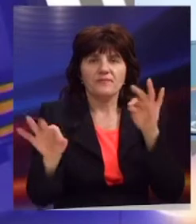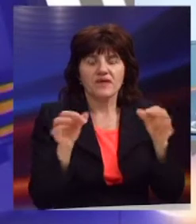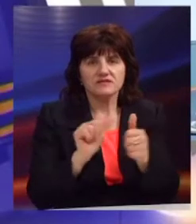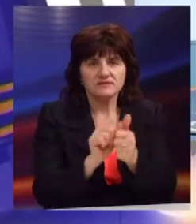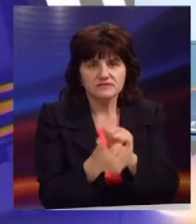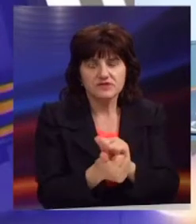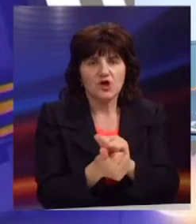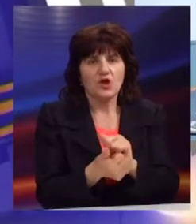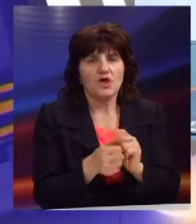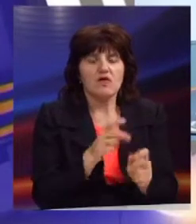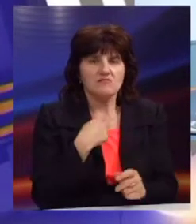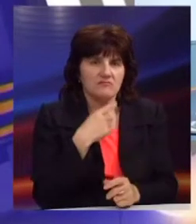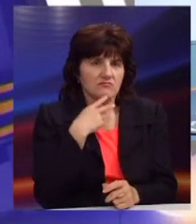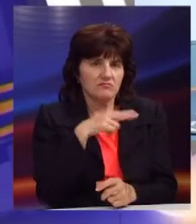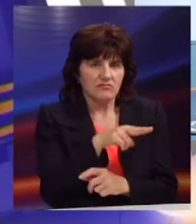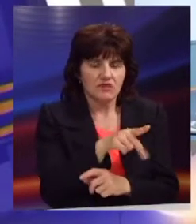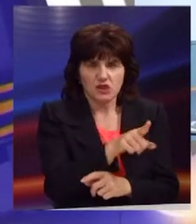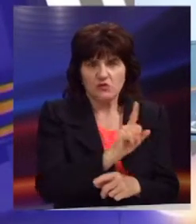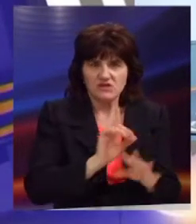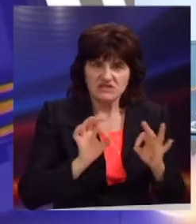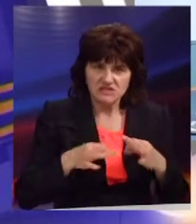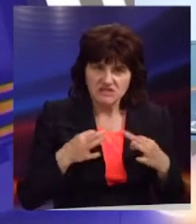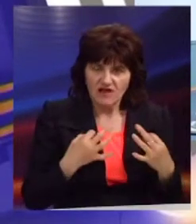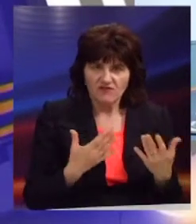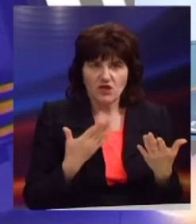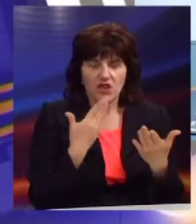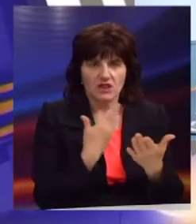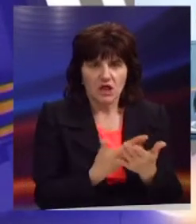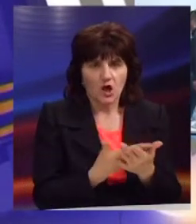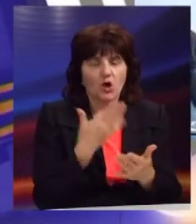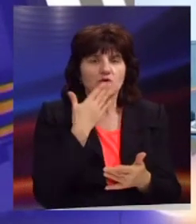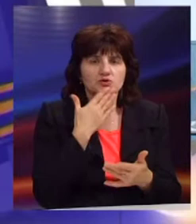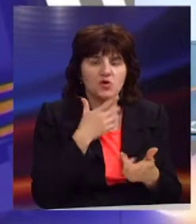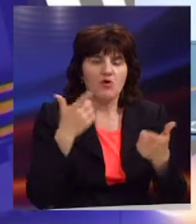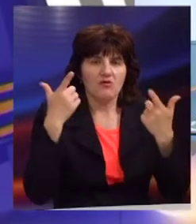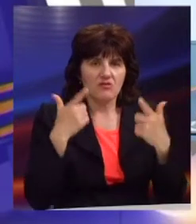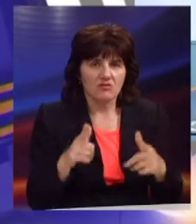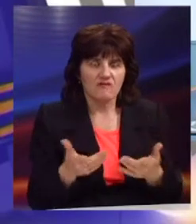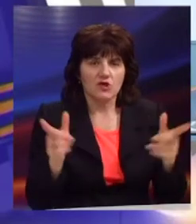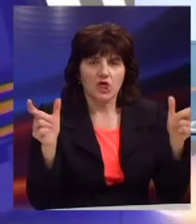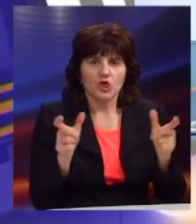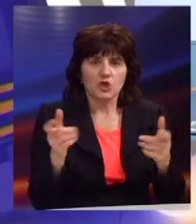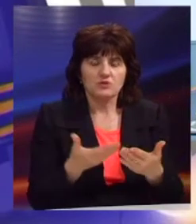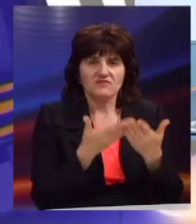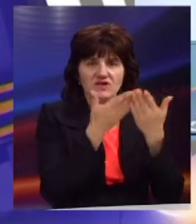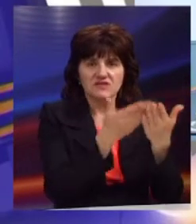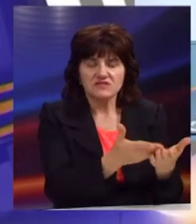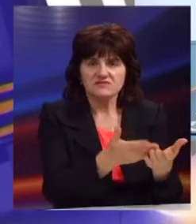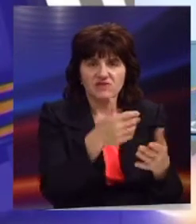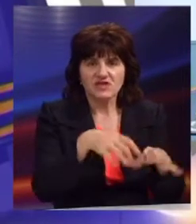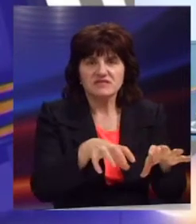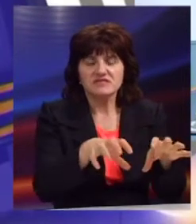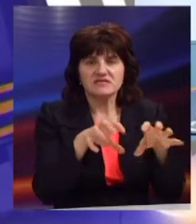vidove ponašanja, da razlikuju zdravo od nezdravog, a da mi kao škola damo mogućnost i kao društvo da saznaju sve